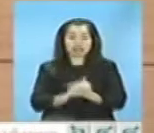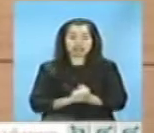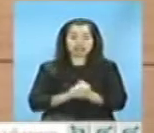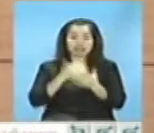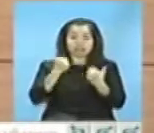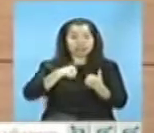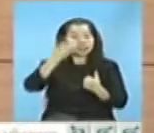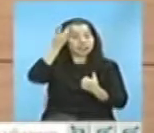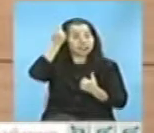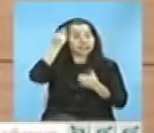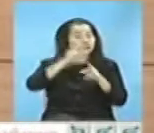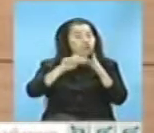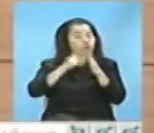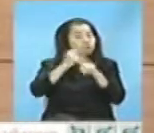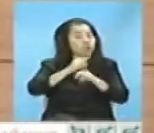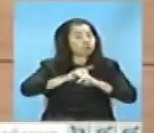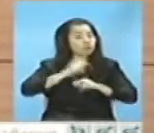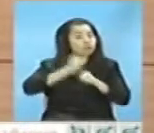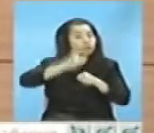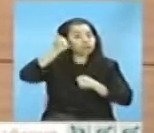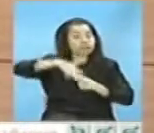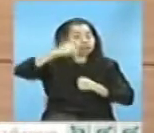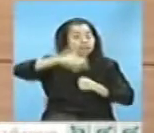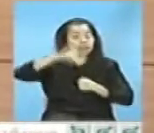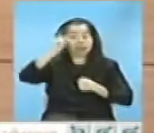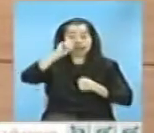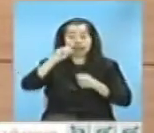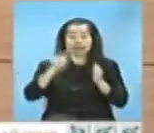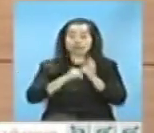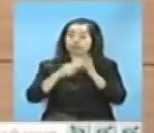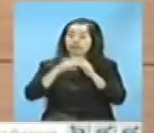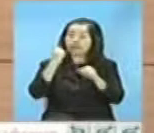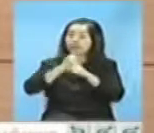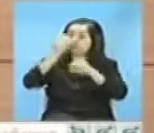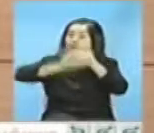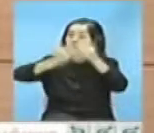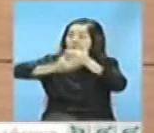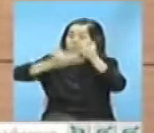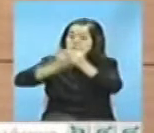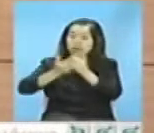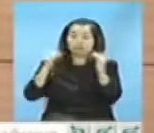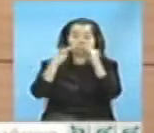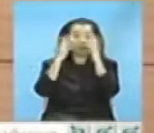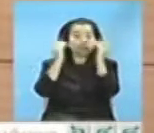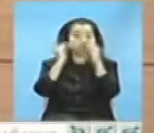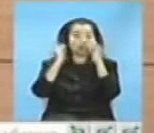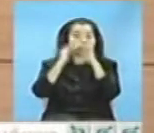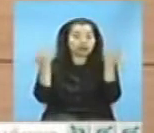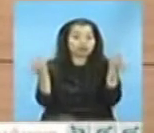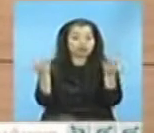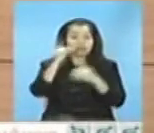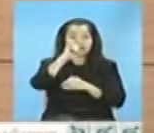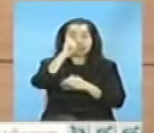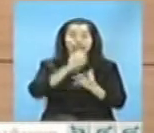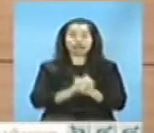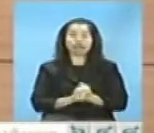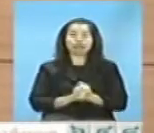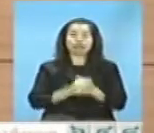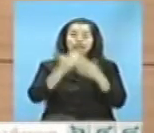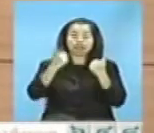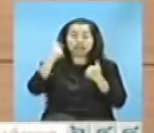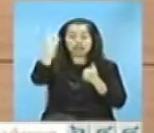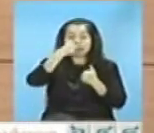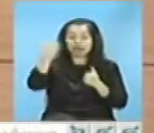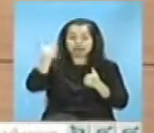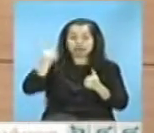ว่าเราทำไม่ได้หรือเปล่าเราไม่มีขีดความสามารถเท่าเทียมกับสสร.ที่จะเลือกมาหรือไม่เพื่อนสมาชิกหลายท่